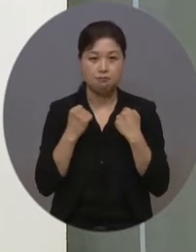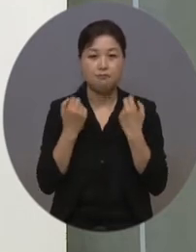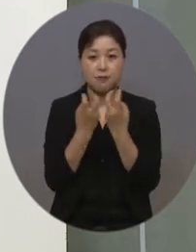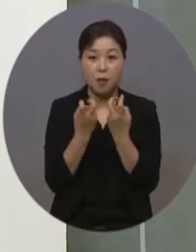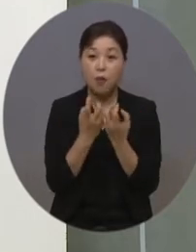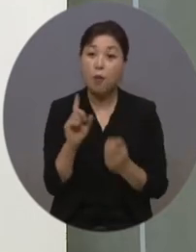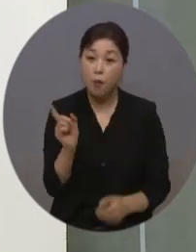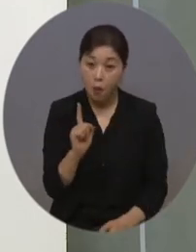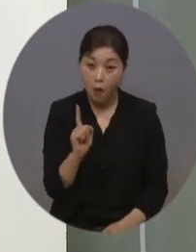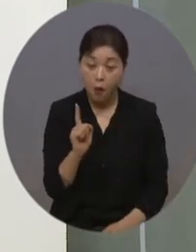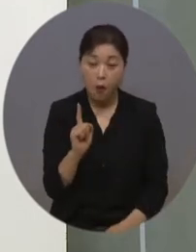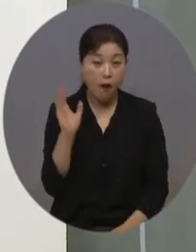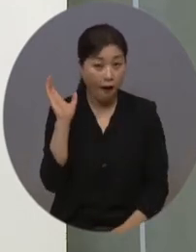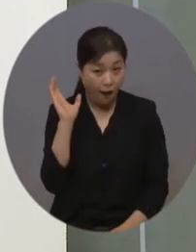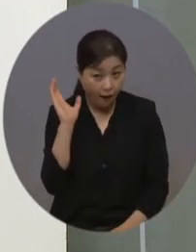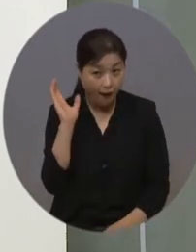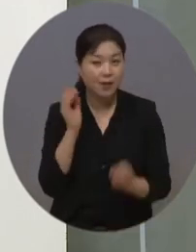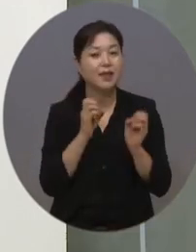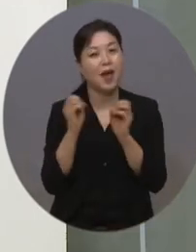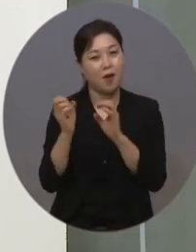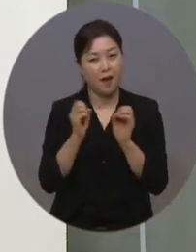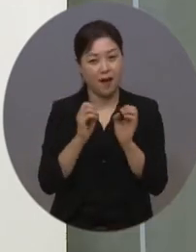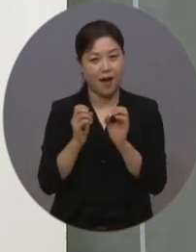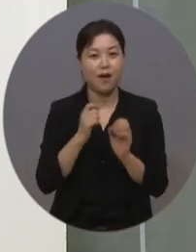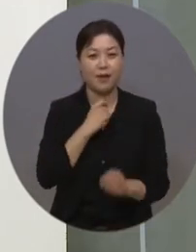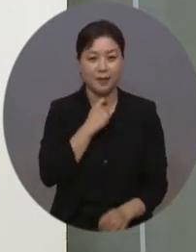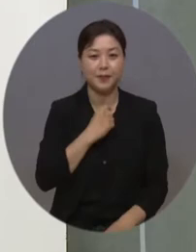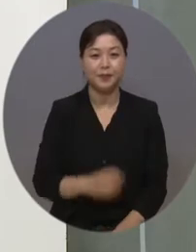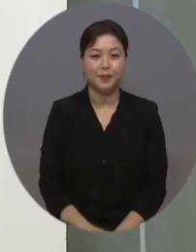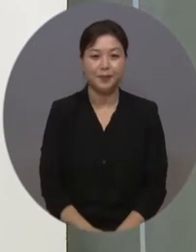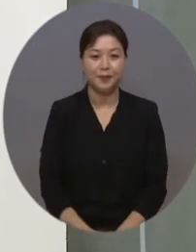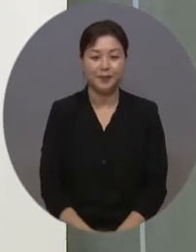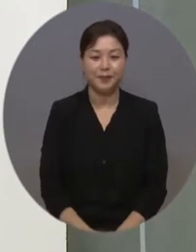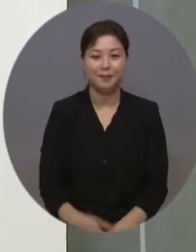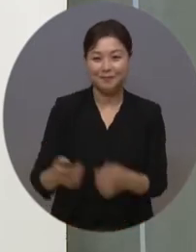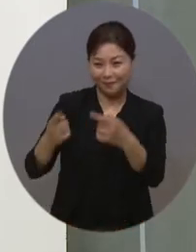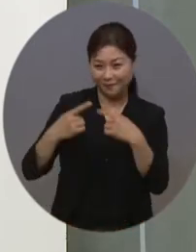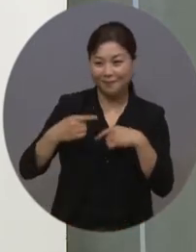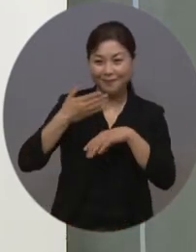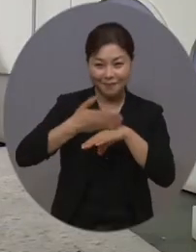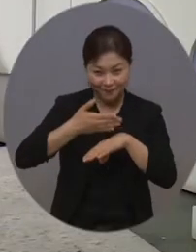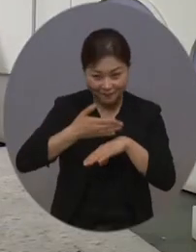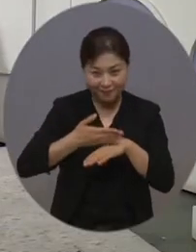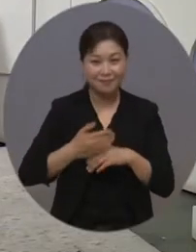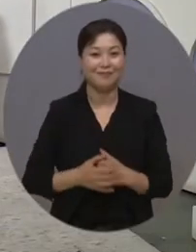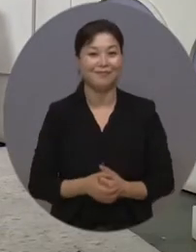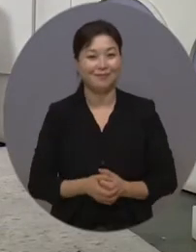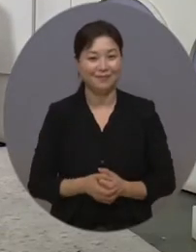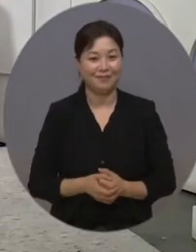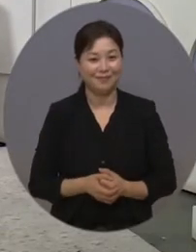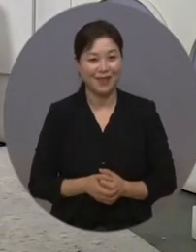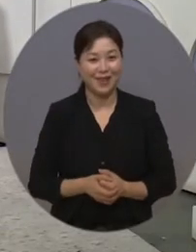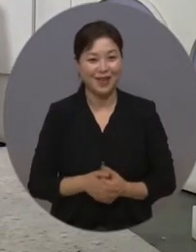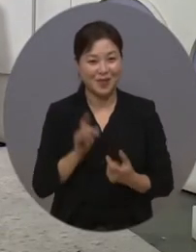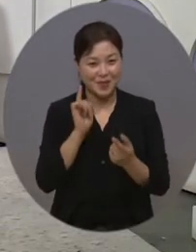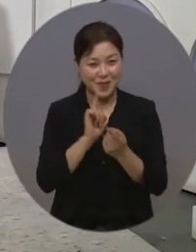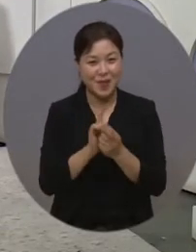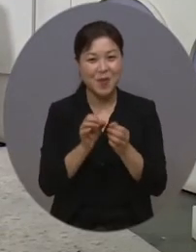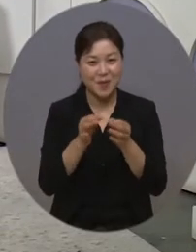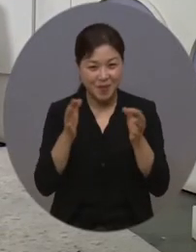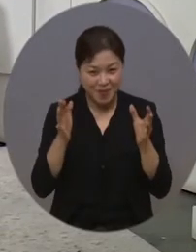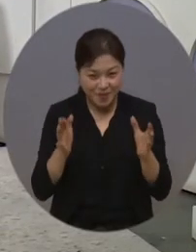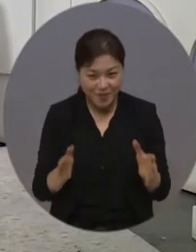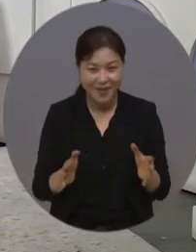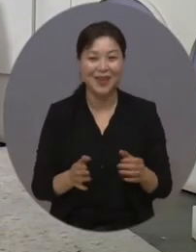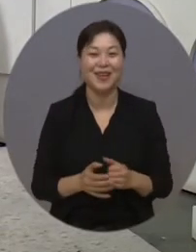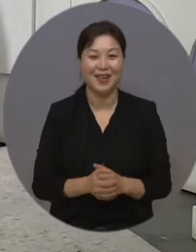시간으로 만남의 시간을 마련해 봤습니다. 이렇게 나와주셔서 대단히 고맙습니다. 감사합니다. 오랜만입니다. 오늘 좋은 말씀